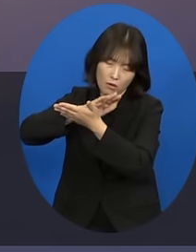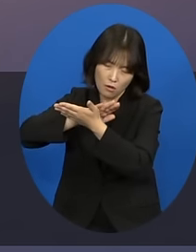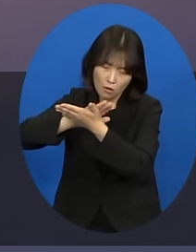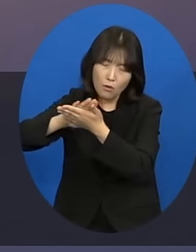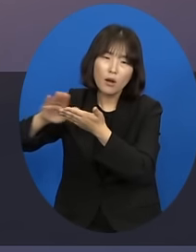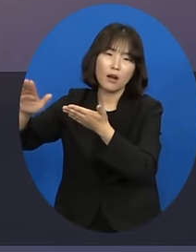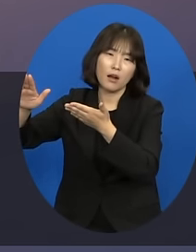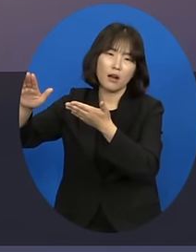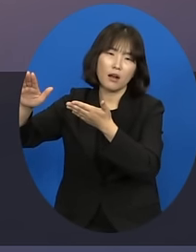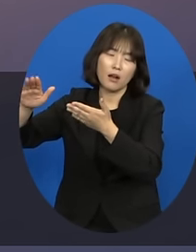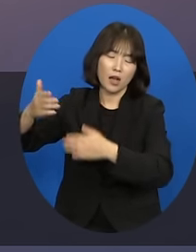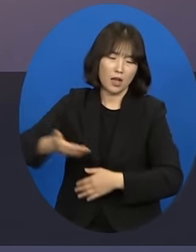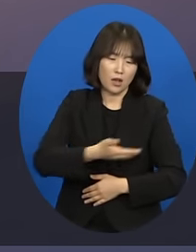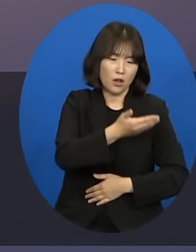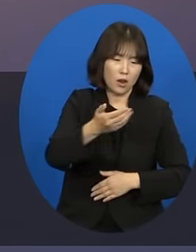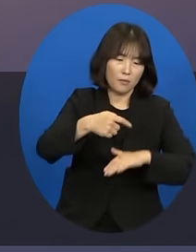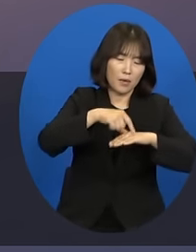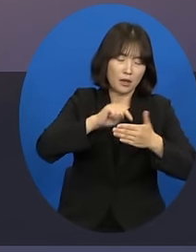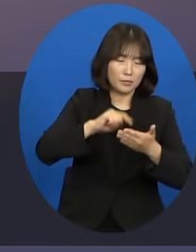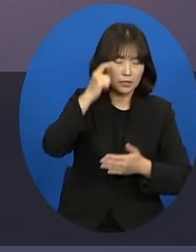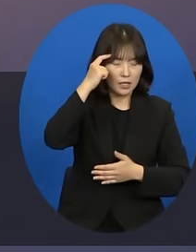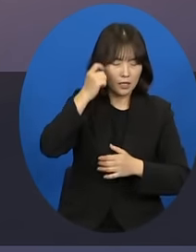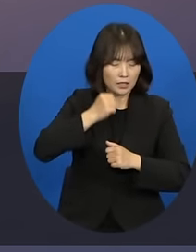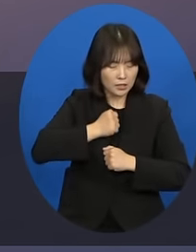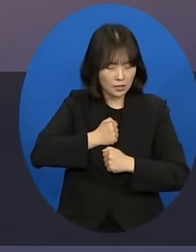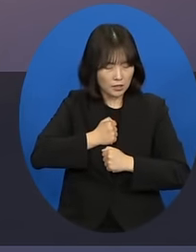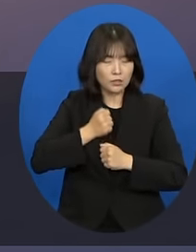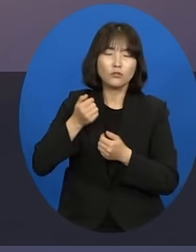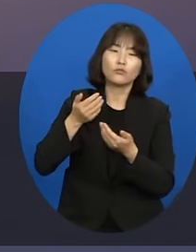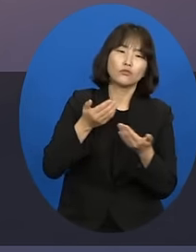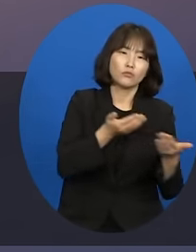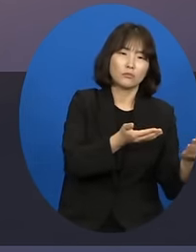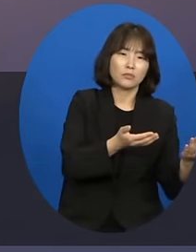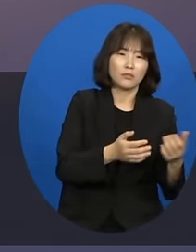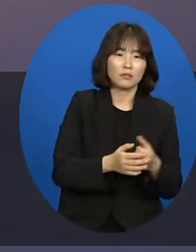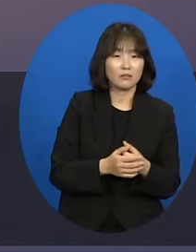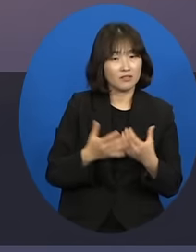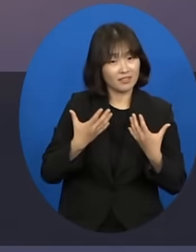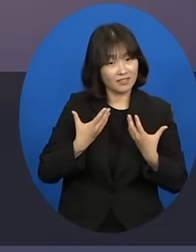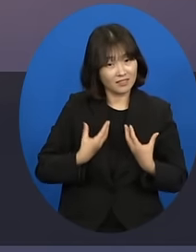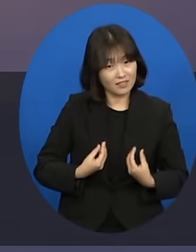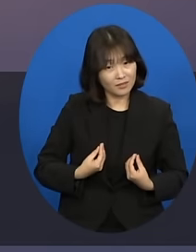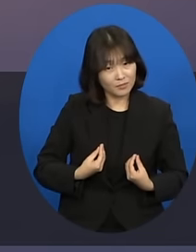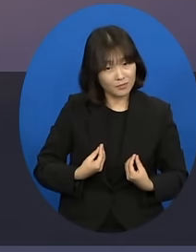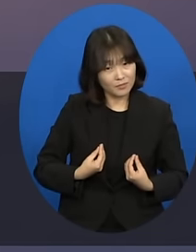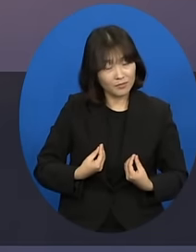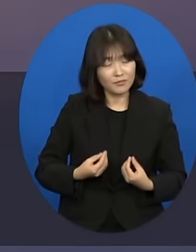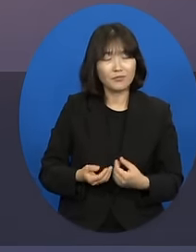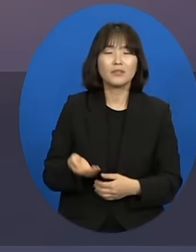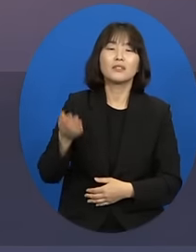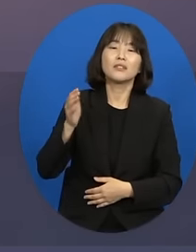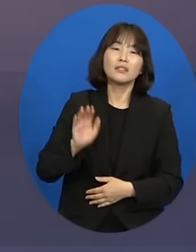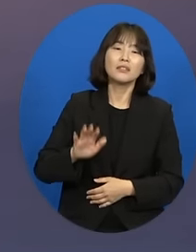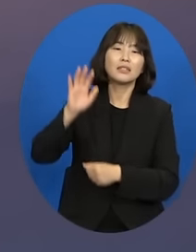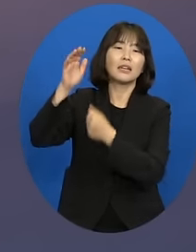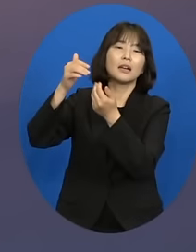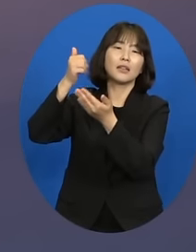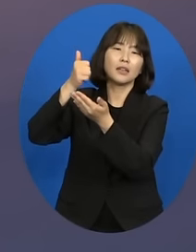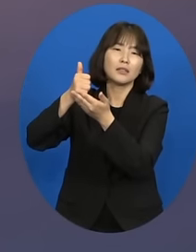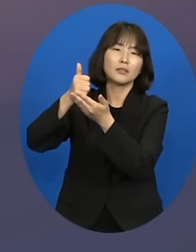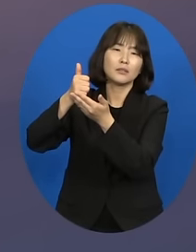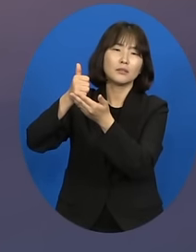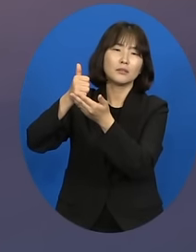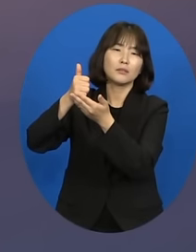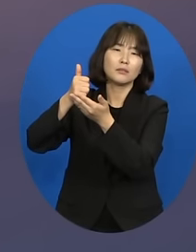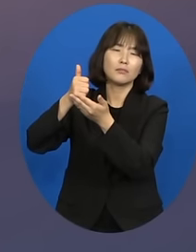여러분의 마음과 생각을 지켜주신다. 좀 실망하실지 모르겠습니다. 그런데 하나님이 해결도 같이